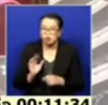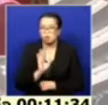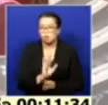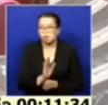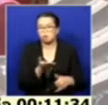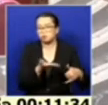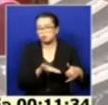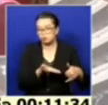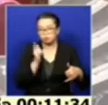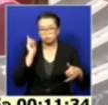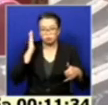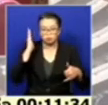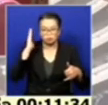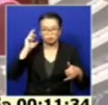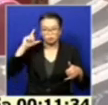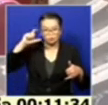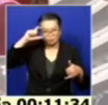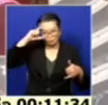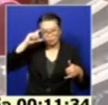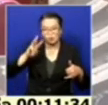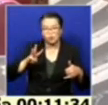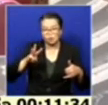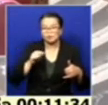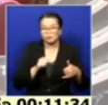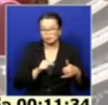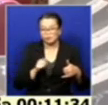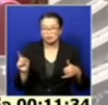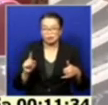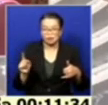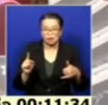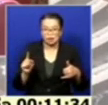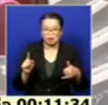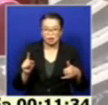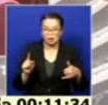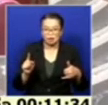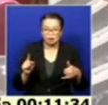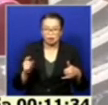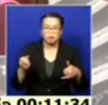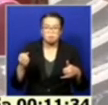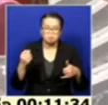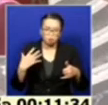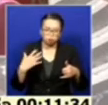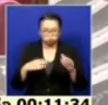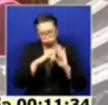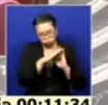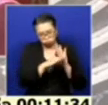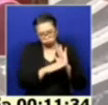ฝ่ายทางการของกัมพูชาทำไมถึงพูดเช่นนั้นก็เพราะว่า